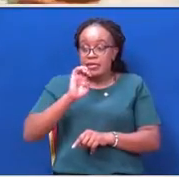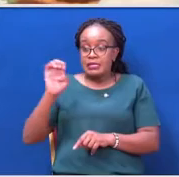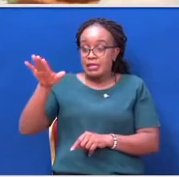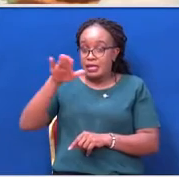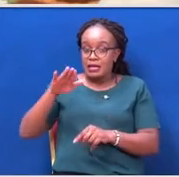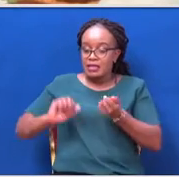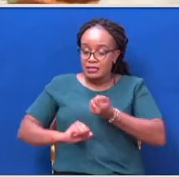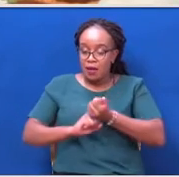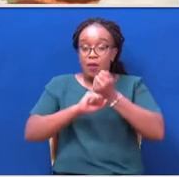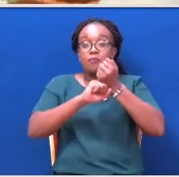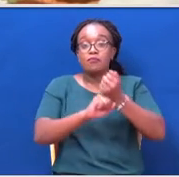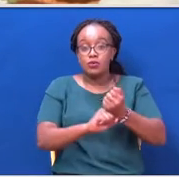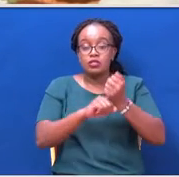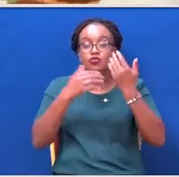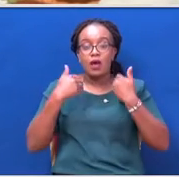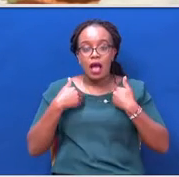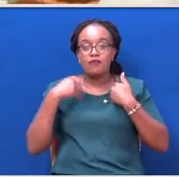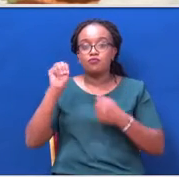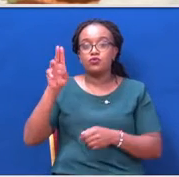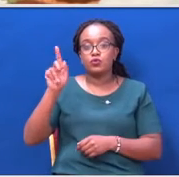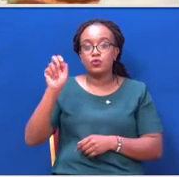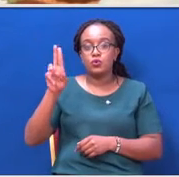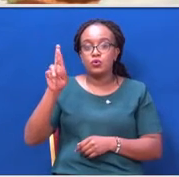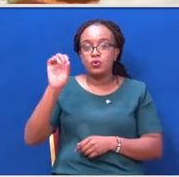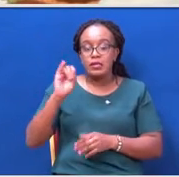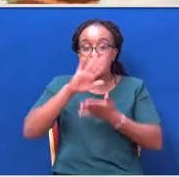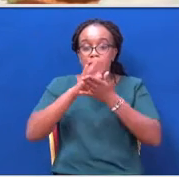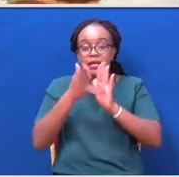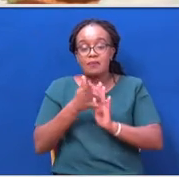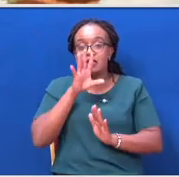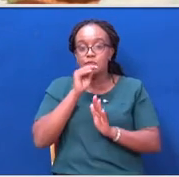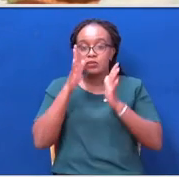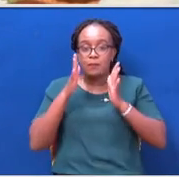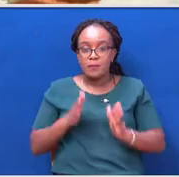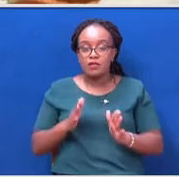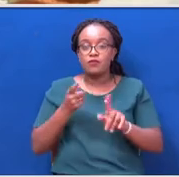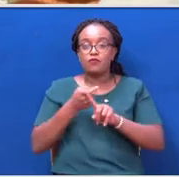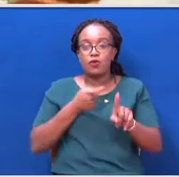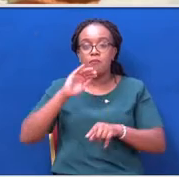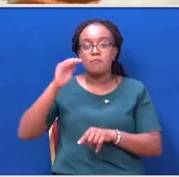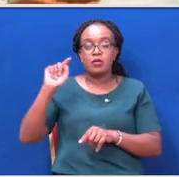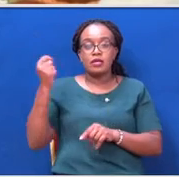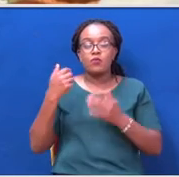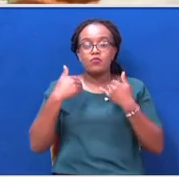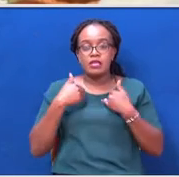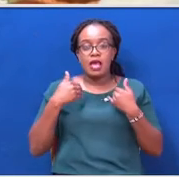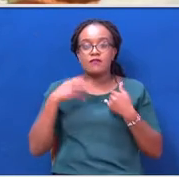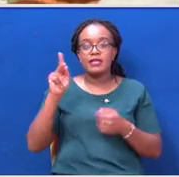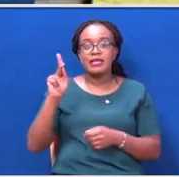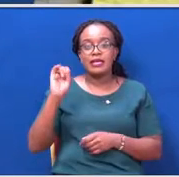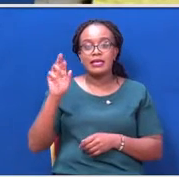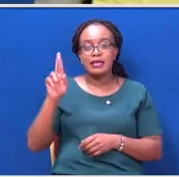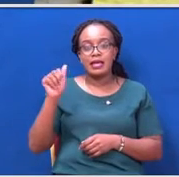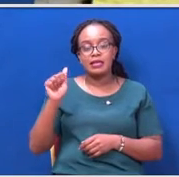supported the move to install Muturi as the GEMA community spokesman. They include Meru's Kiraitu Murungi, Mutho Minjuki